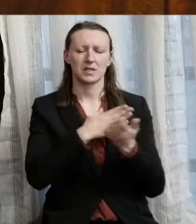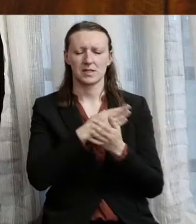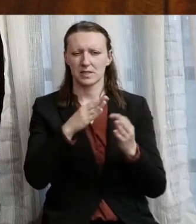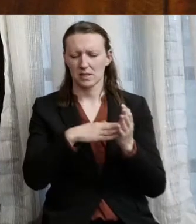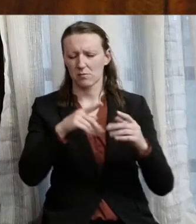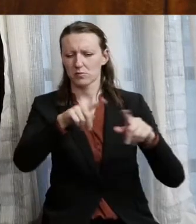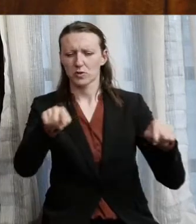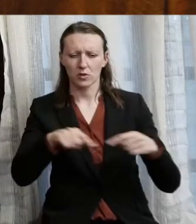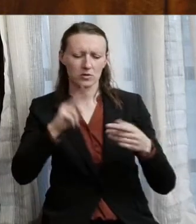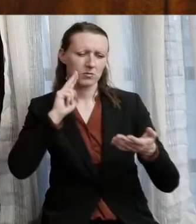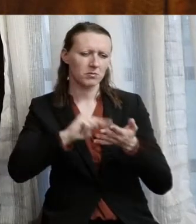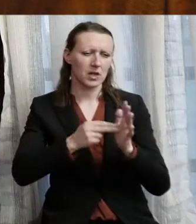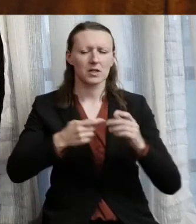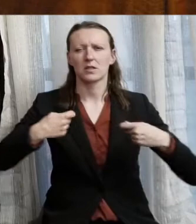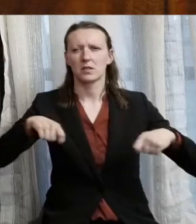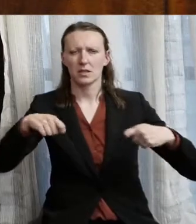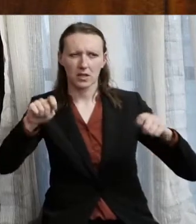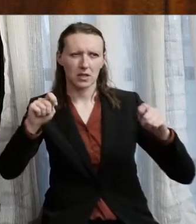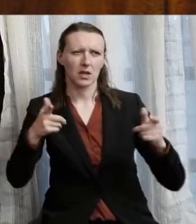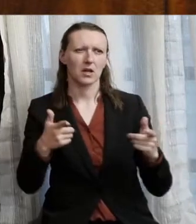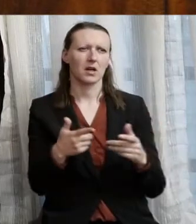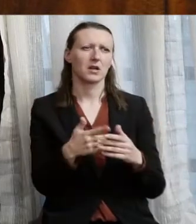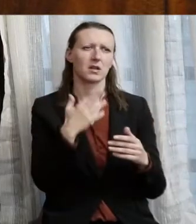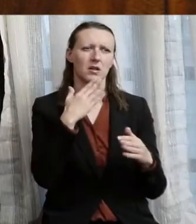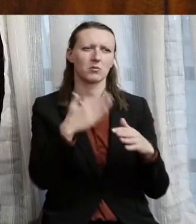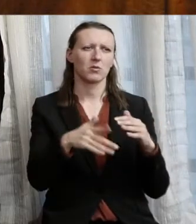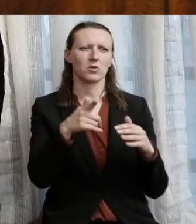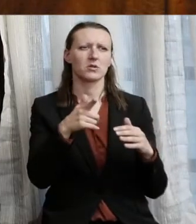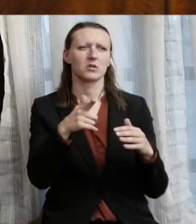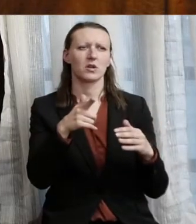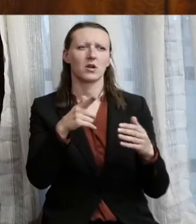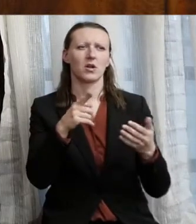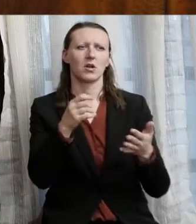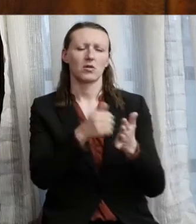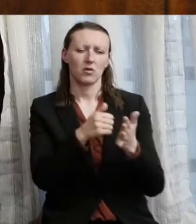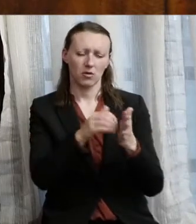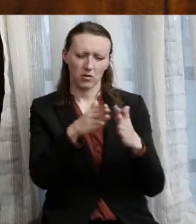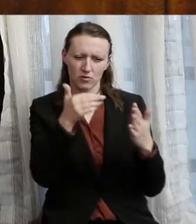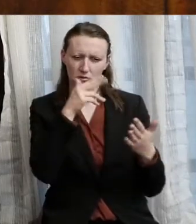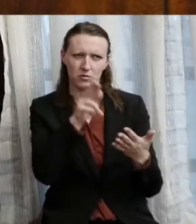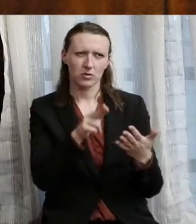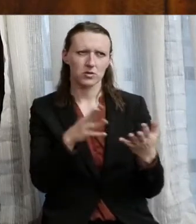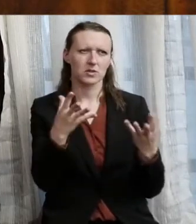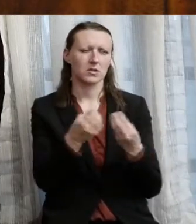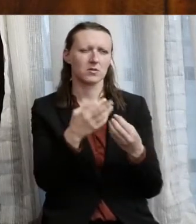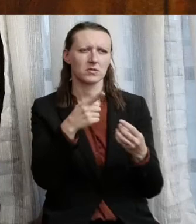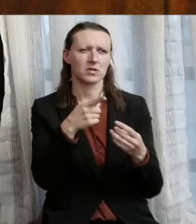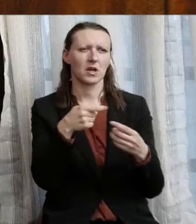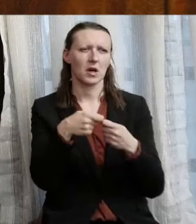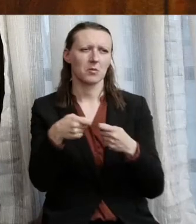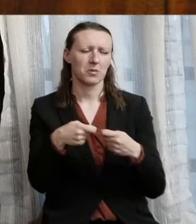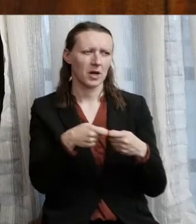prostora, planiranja i gradnje. I u zadnjim medijskim istupima i zajedno sa